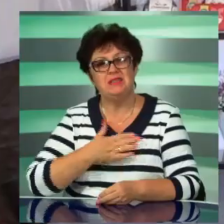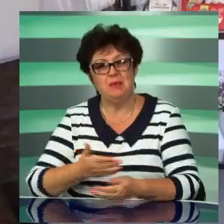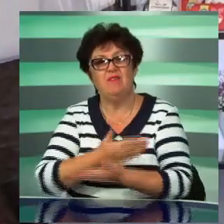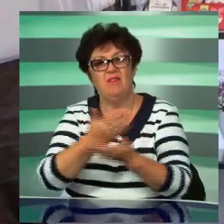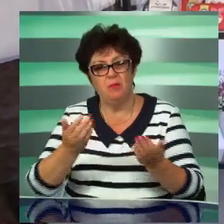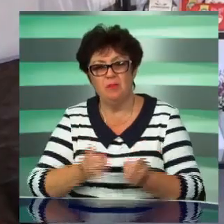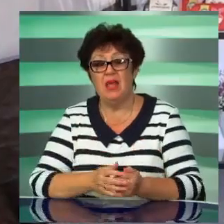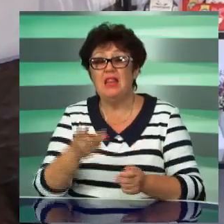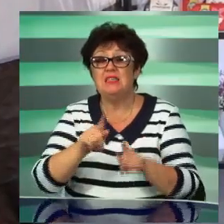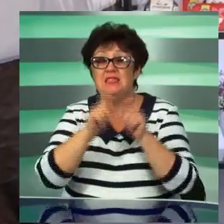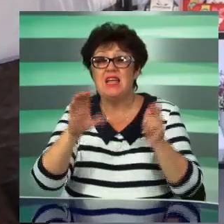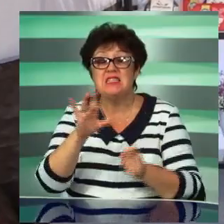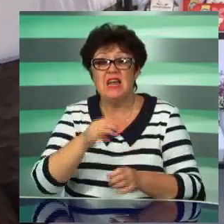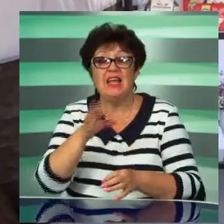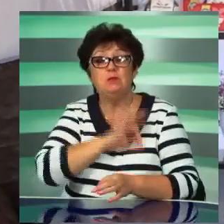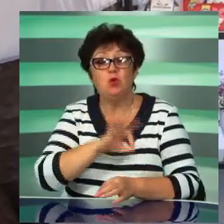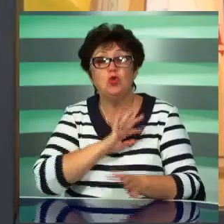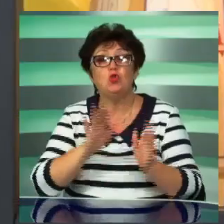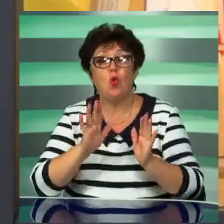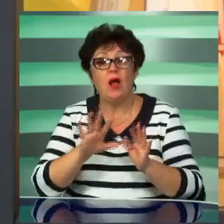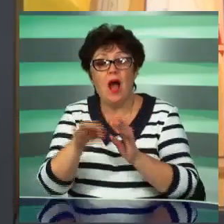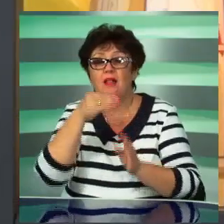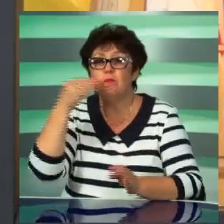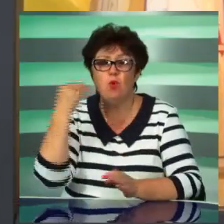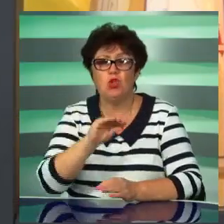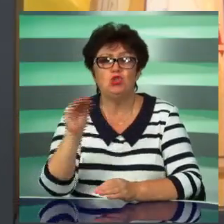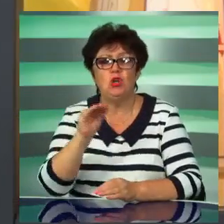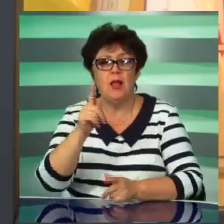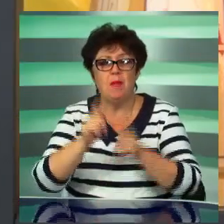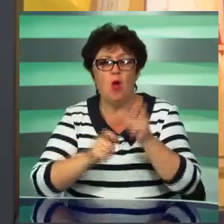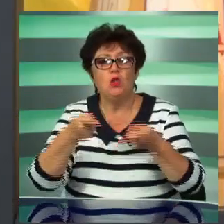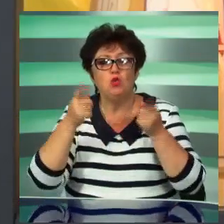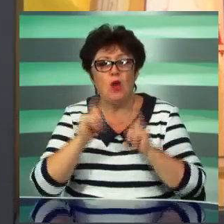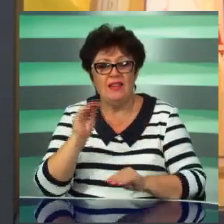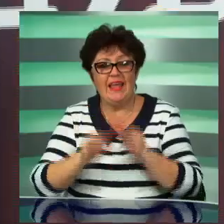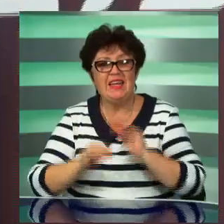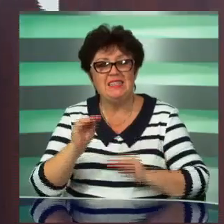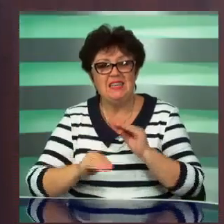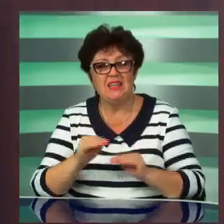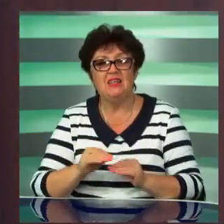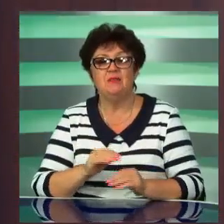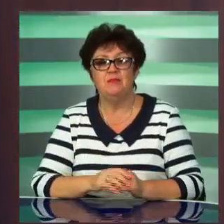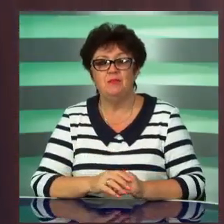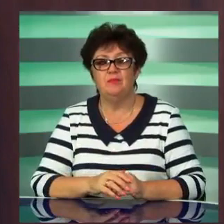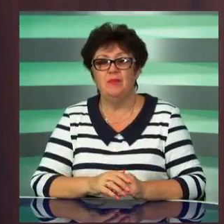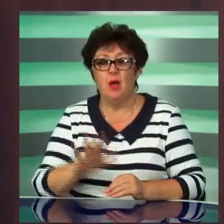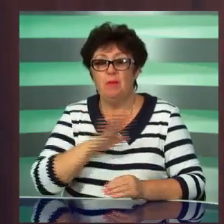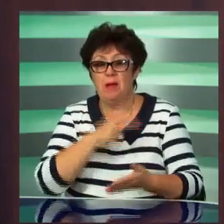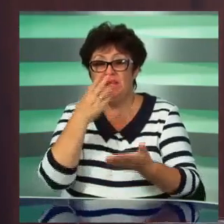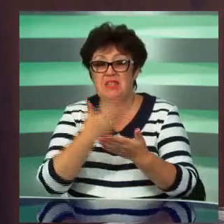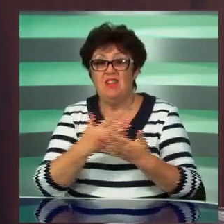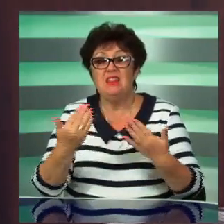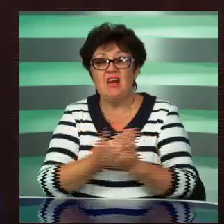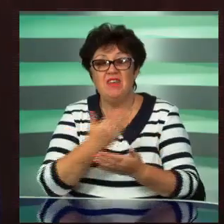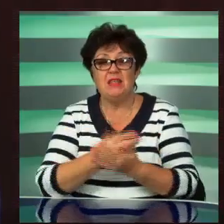большое. Вам. Для создания сыра используется только отборное жирное молоко и натуральные ингредиенты. Гостям ярмарки были представлены